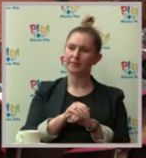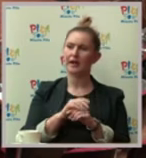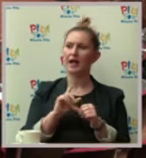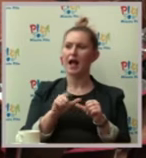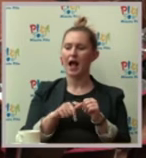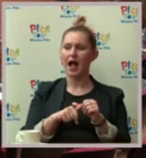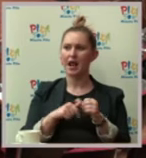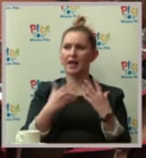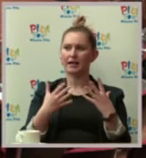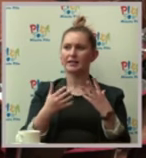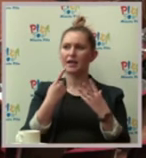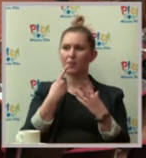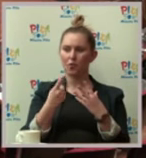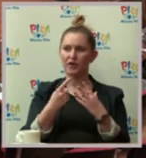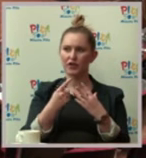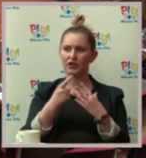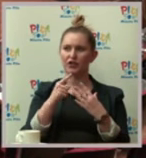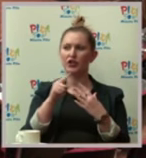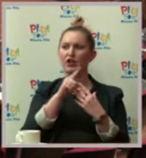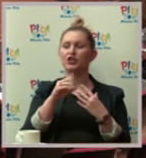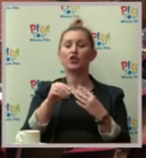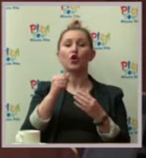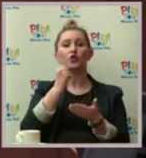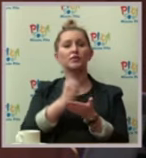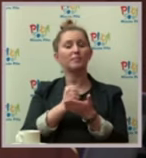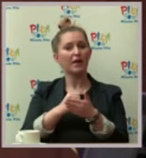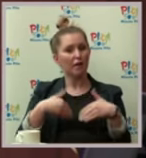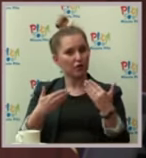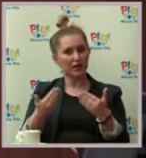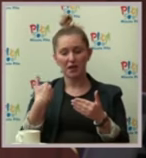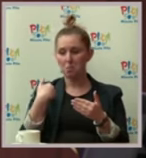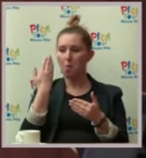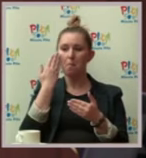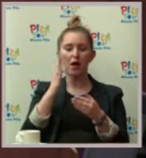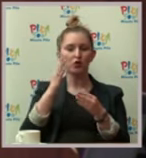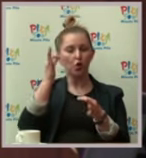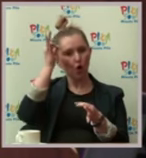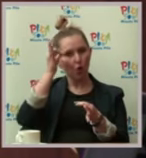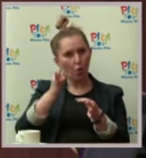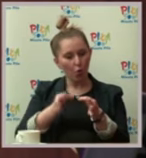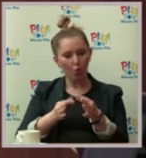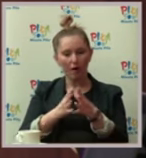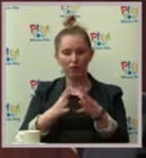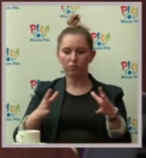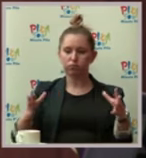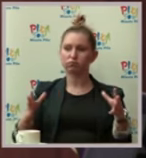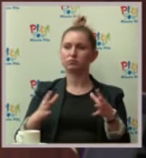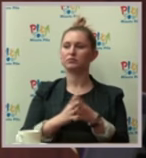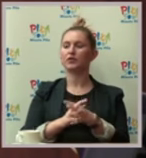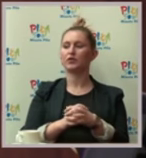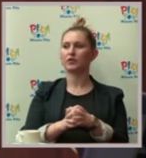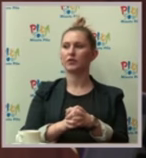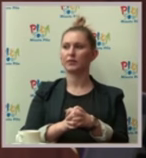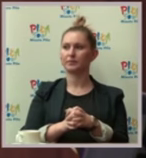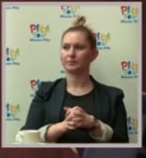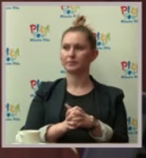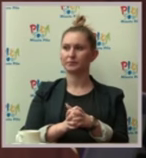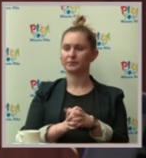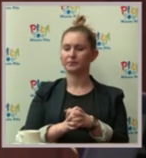niemniej było to bardzo obszerne sprawozdanie, bardzo wiele różnorodnych form